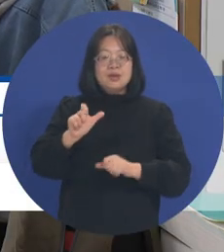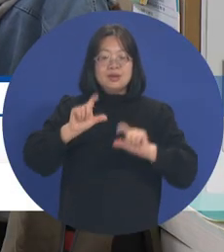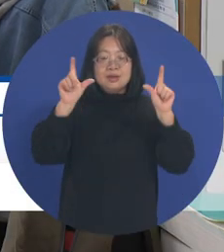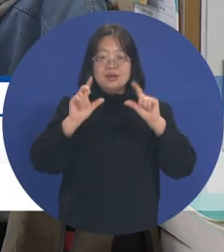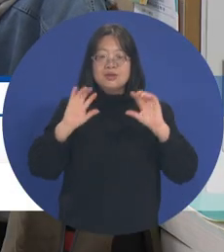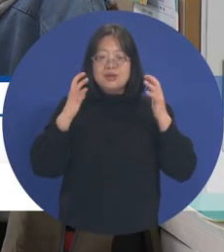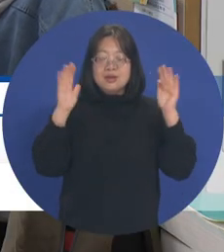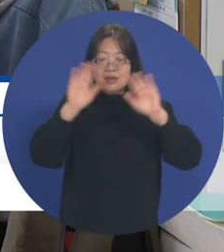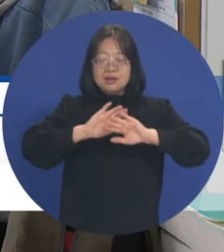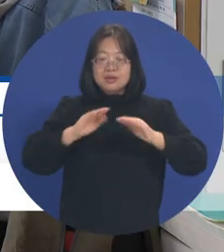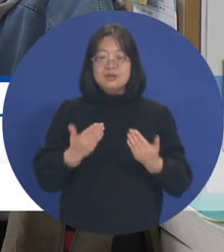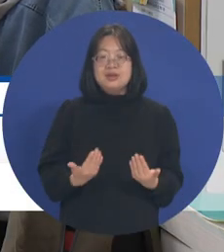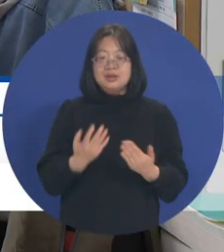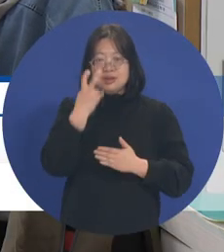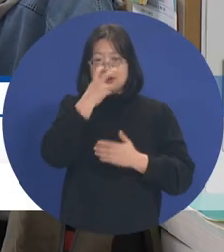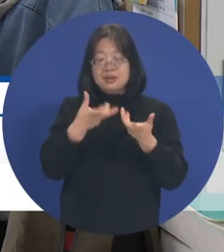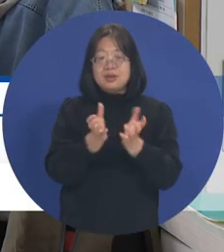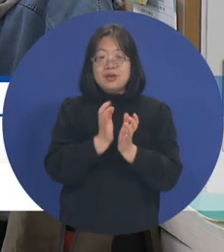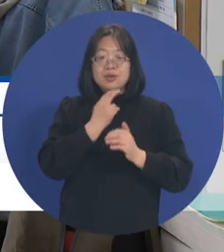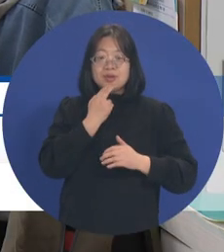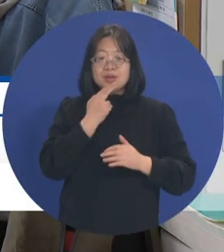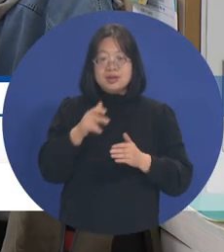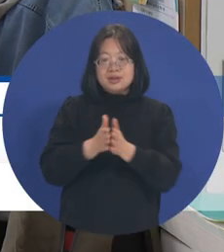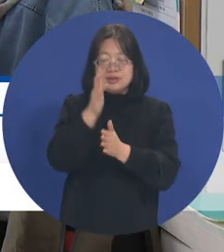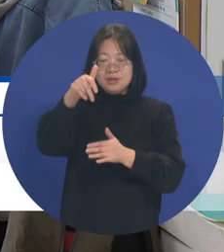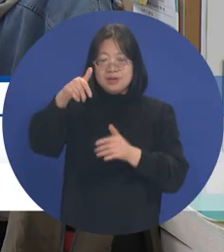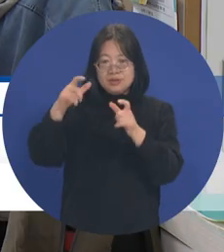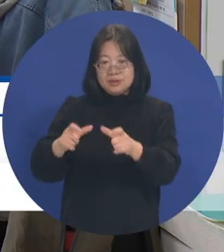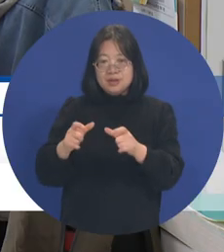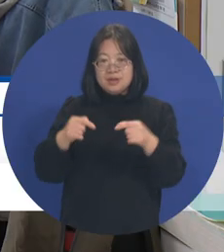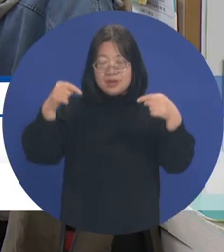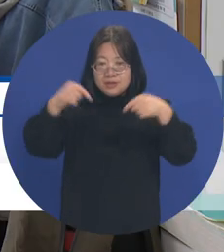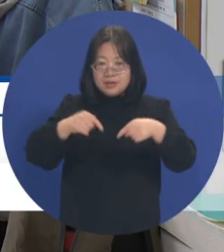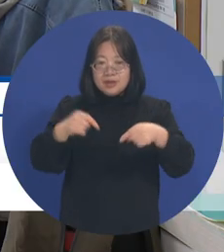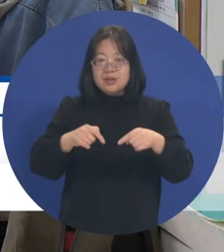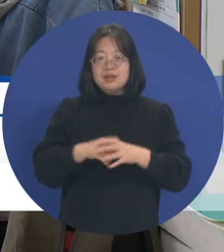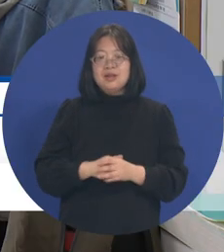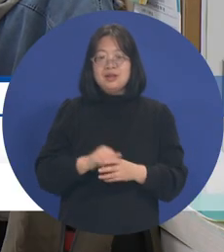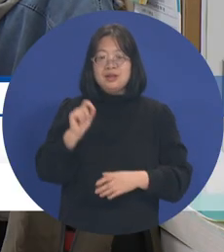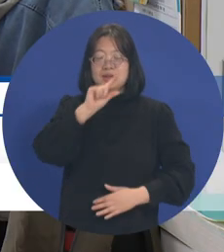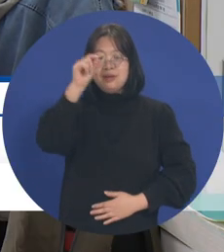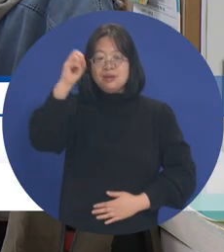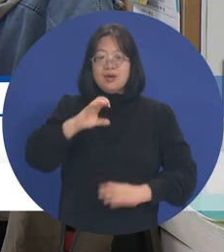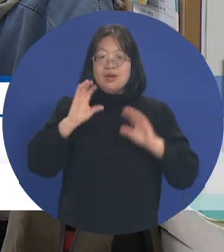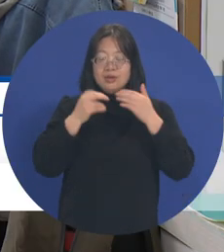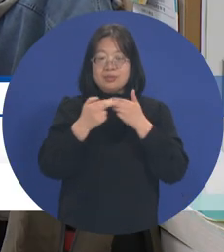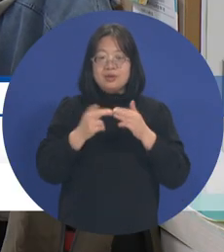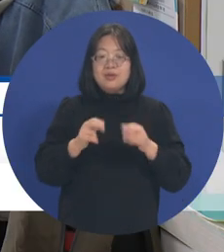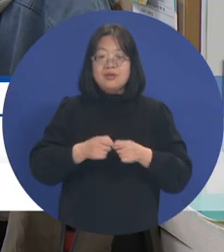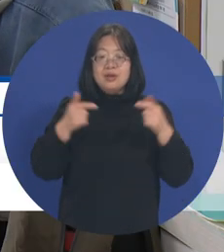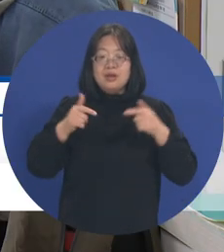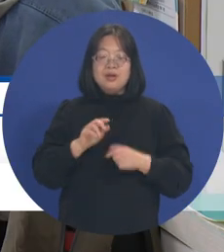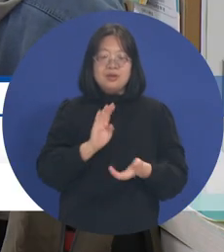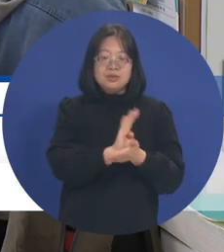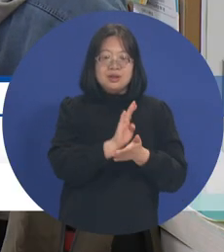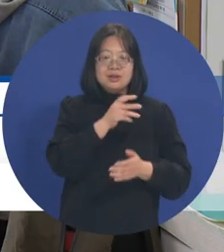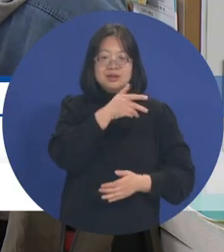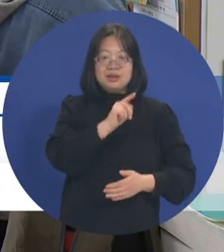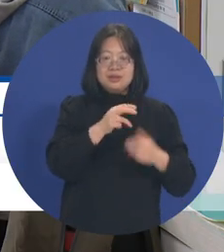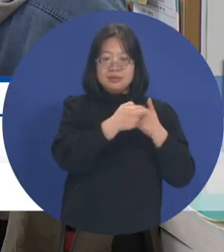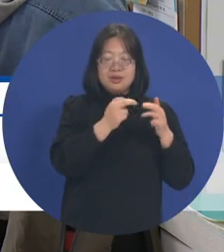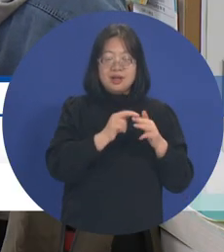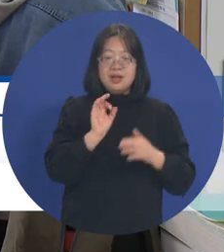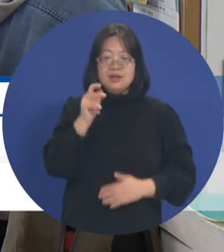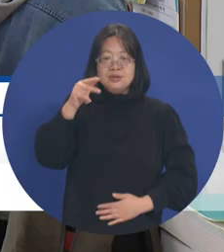25년도에는 소아 야간휴일 진료기관이 없는 시군과 협조하여 달빛 어린이병원을 확대하고 분당차 병원과